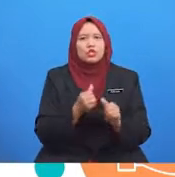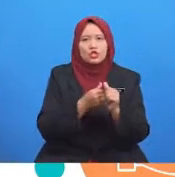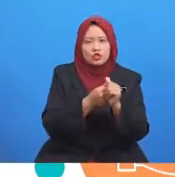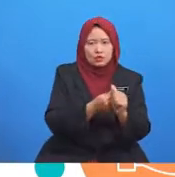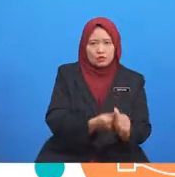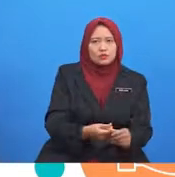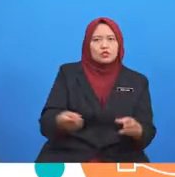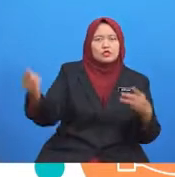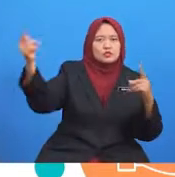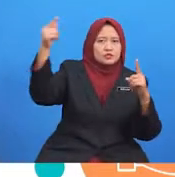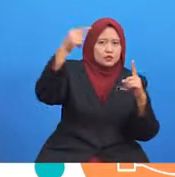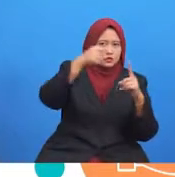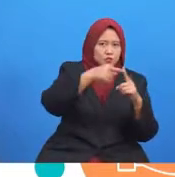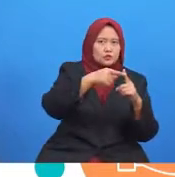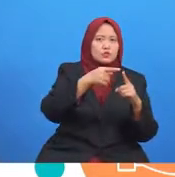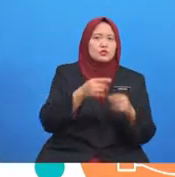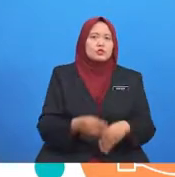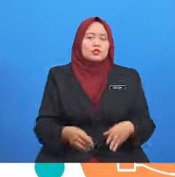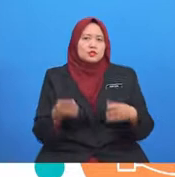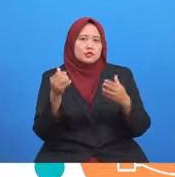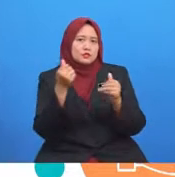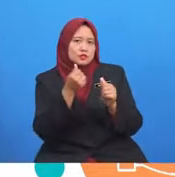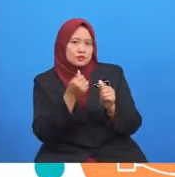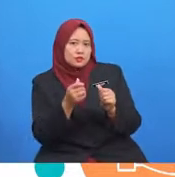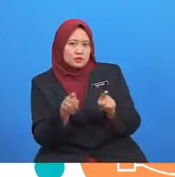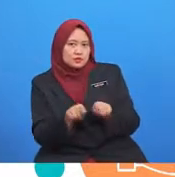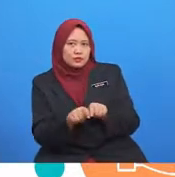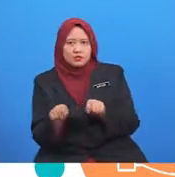pembinaan, komponen, saiz, warna,